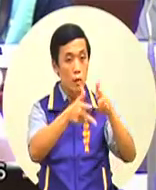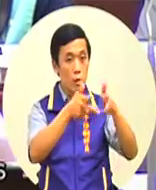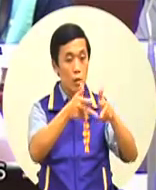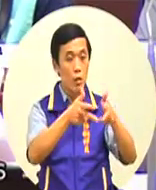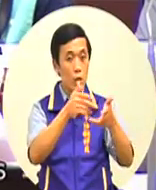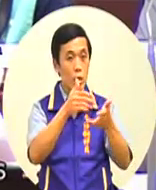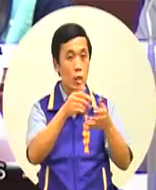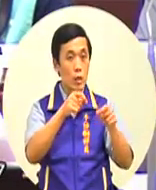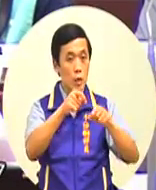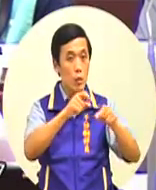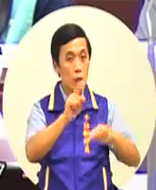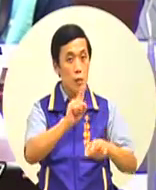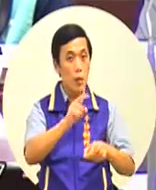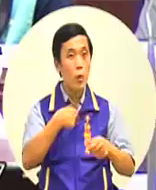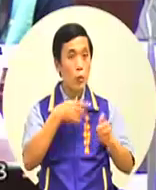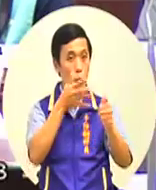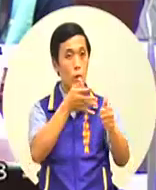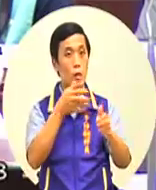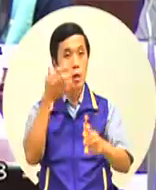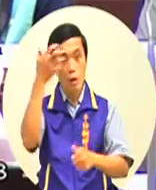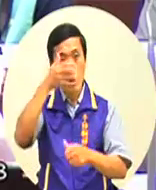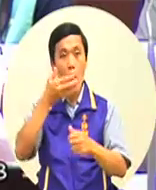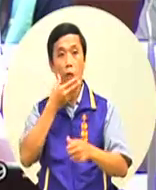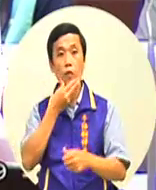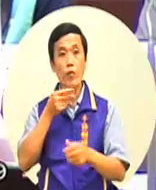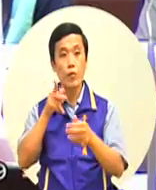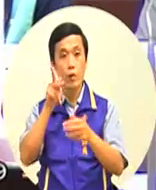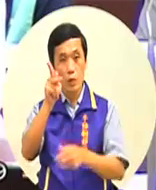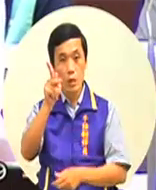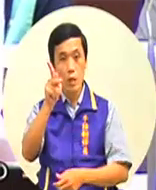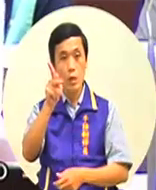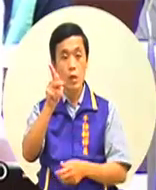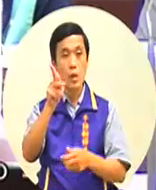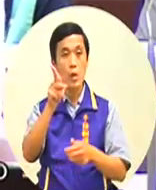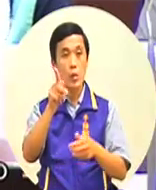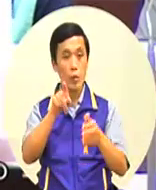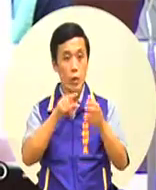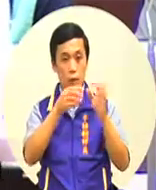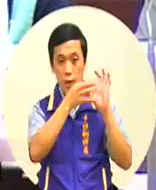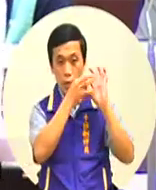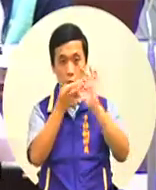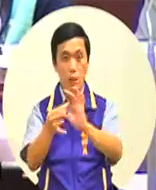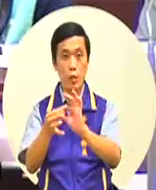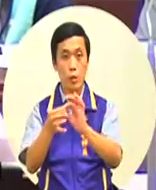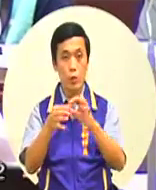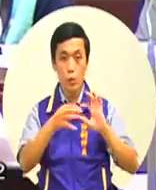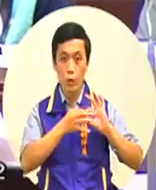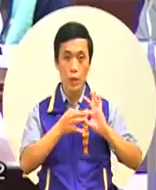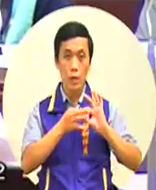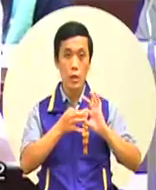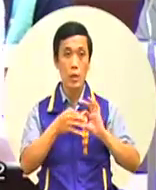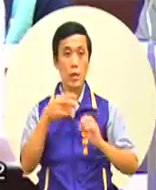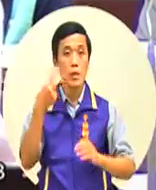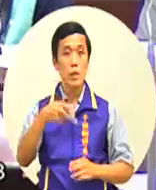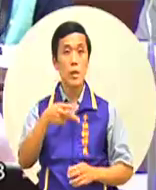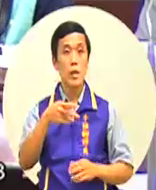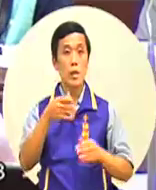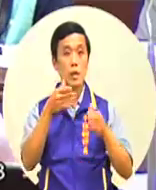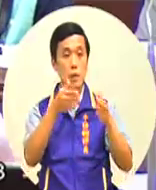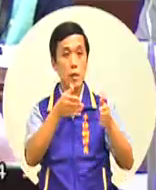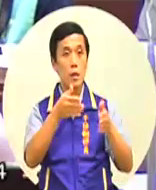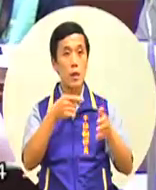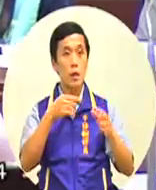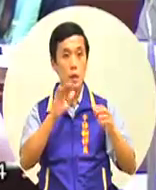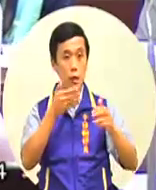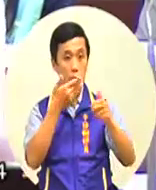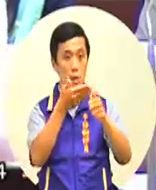我想我们老福科这边也会再持续来 follow up。 那也借这个机会跟那个议员介绍一下